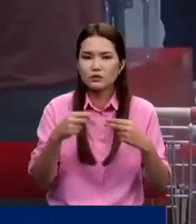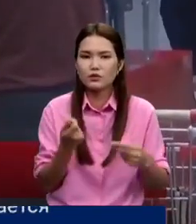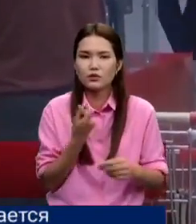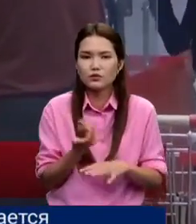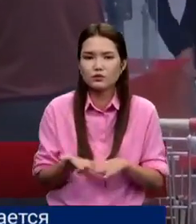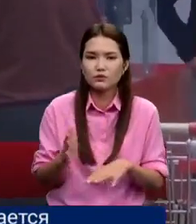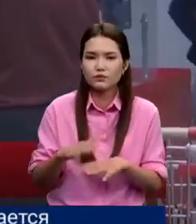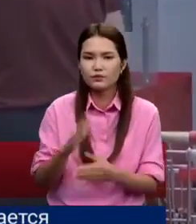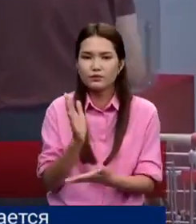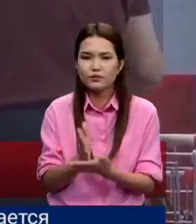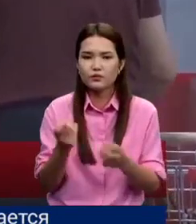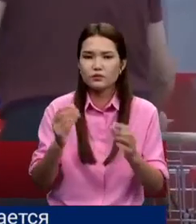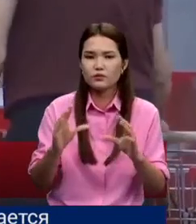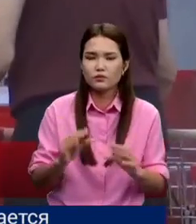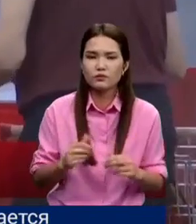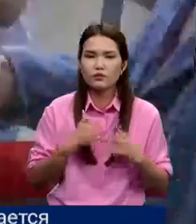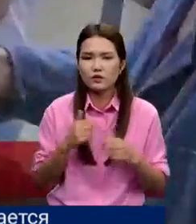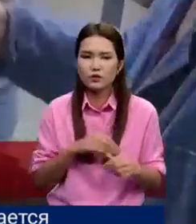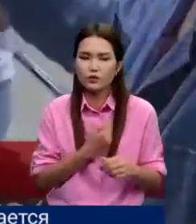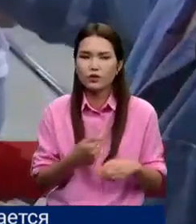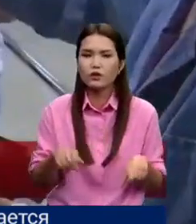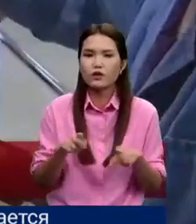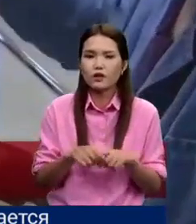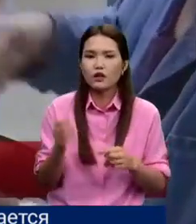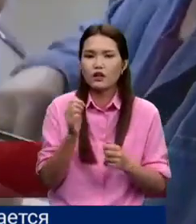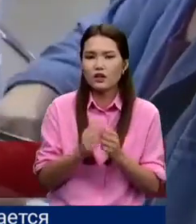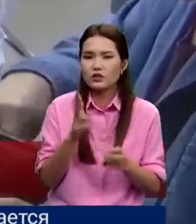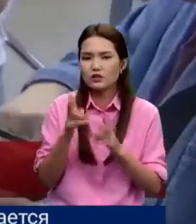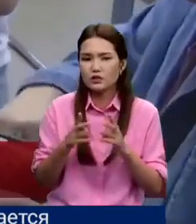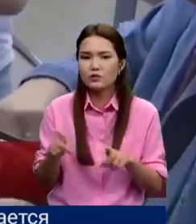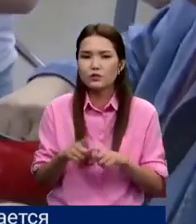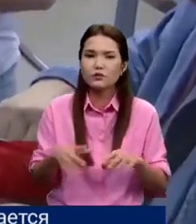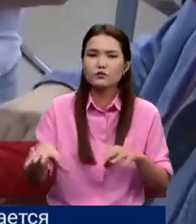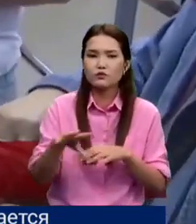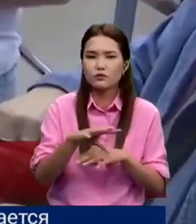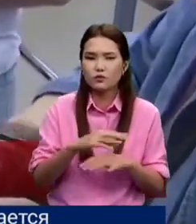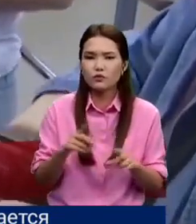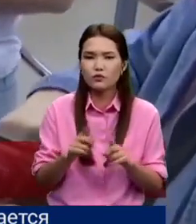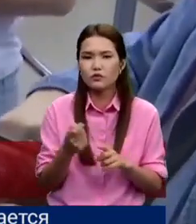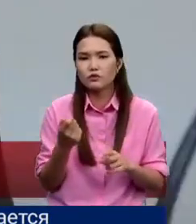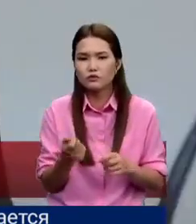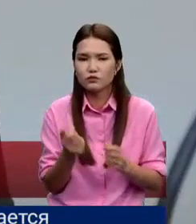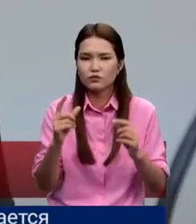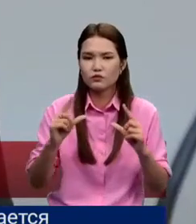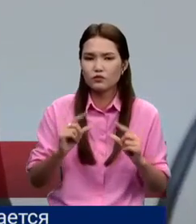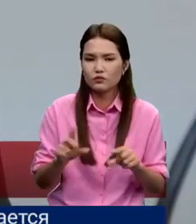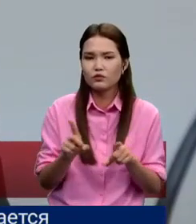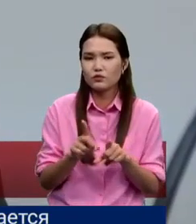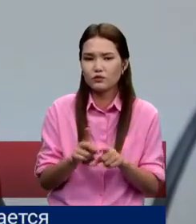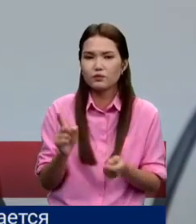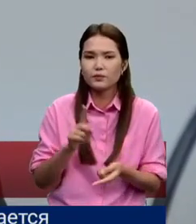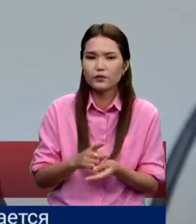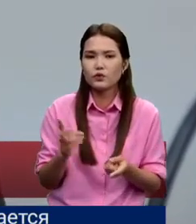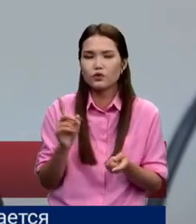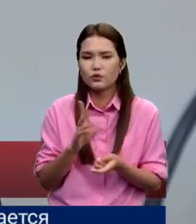мен Шымкенттің өзінде жағдай мәз емес. Ал қызылордалықтардың айлығы тіпті азайып кеткен. Қасым-Жомарт Тоқаевтың айтуынша, мұндай